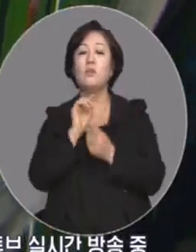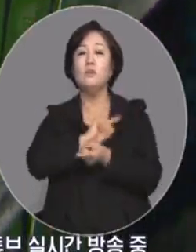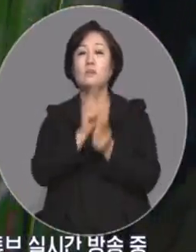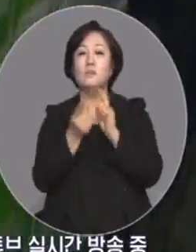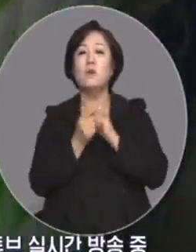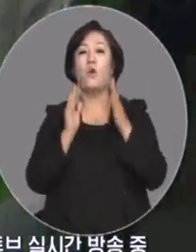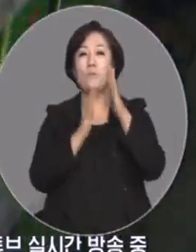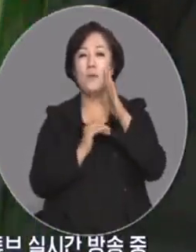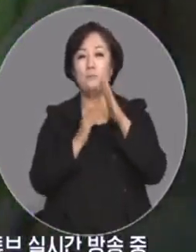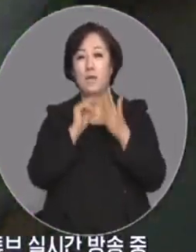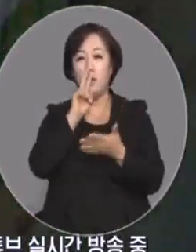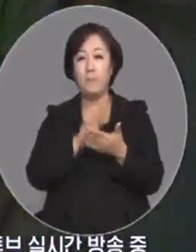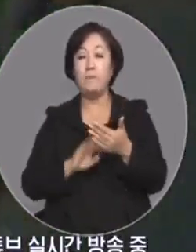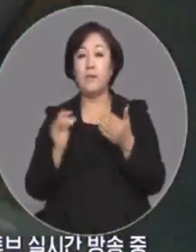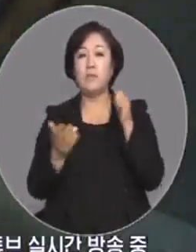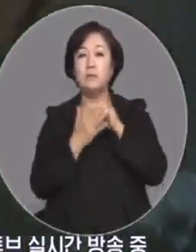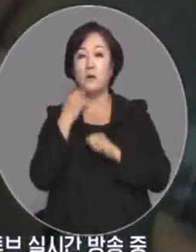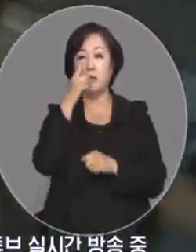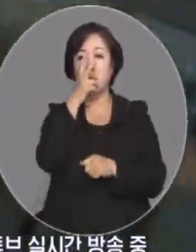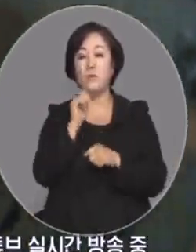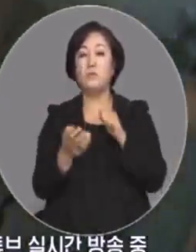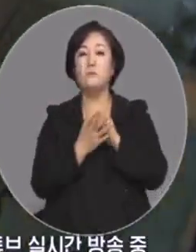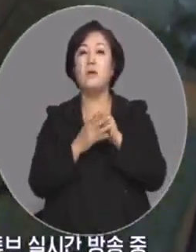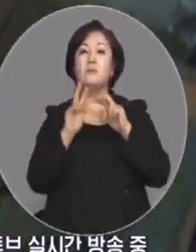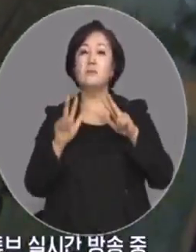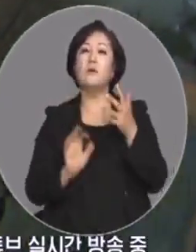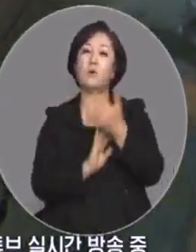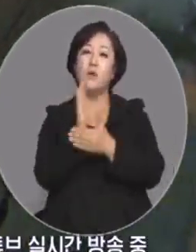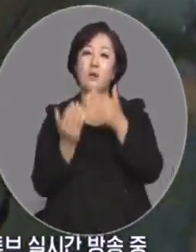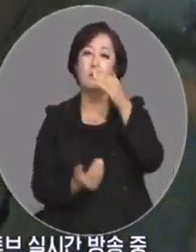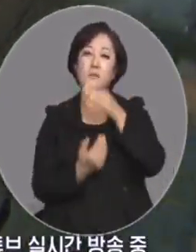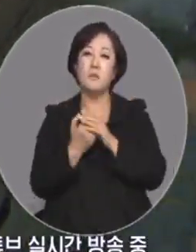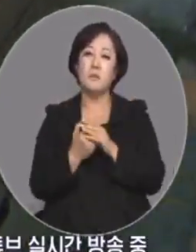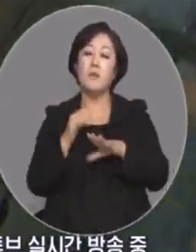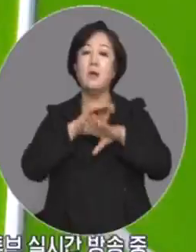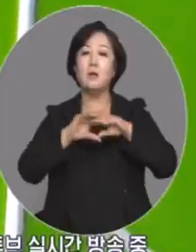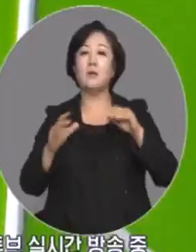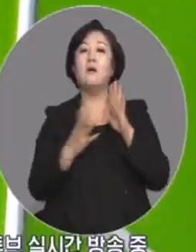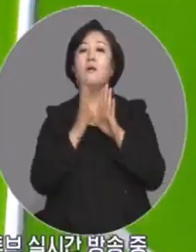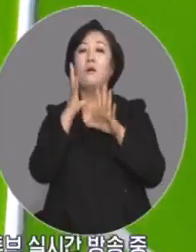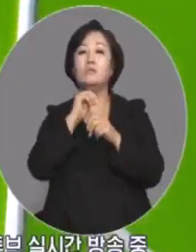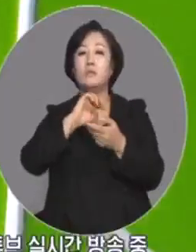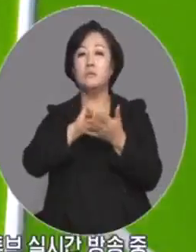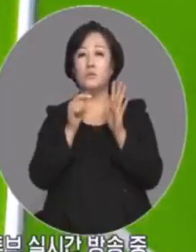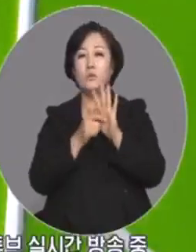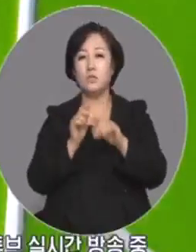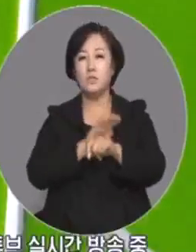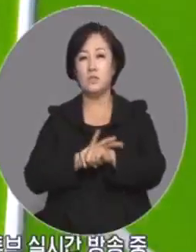판매 단속에 나서기로 했지만 요소수 대란이 언제쯤 해소될 수 있을지 불투명한 상황이어서